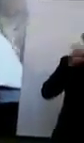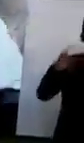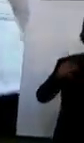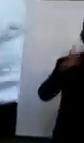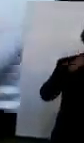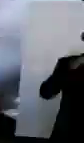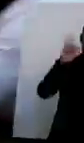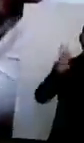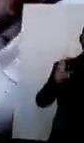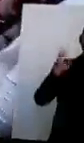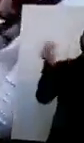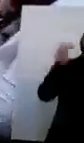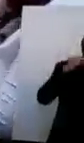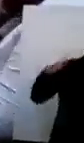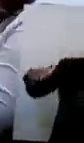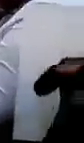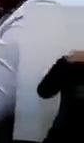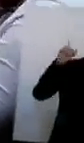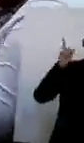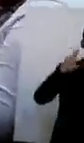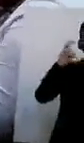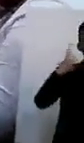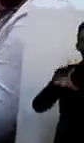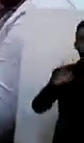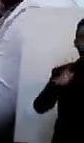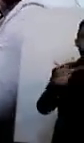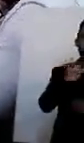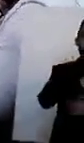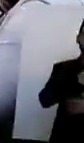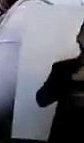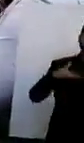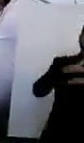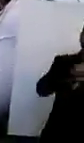ihrer vertrauten Umgebung zu leben, in ihrem sozialen